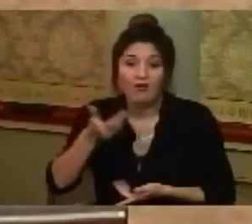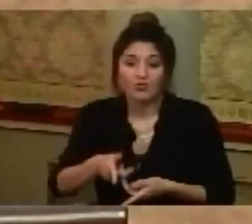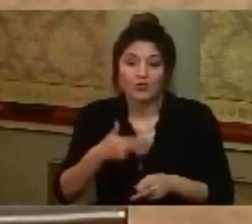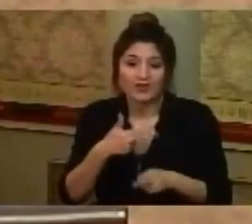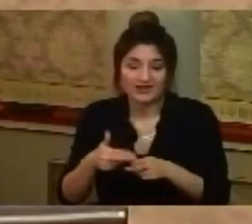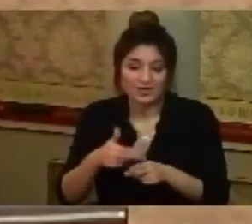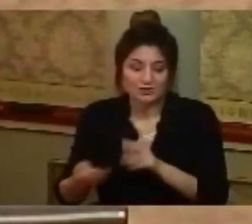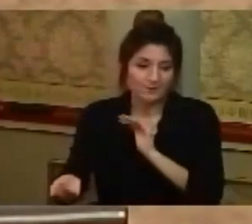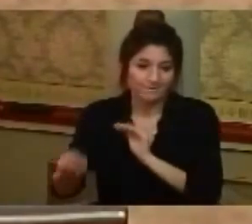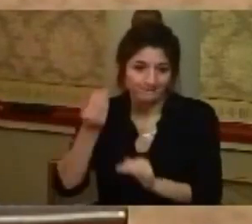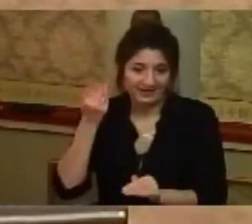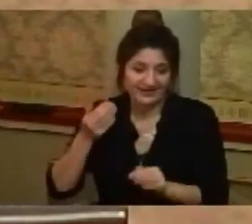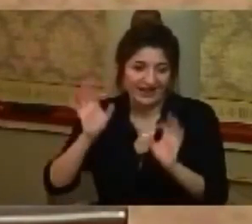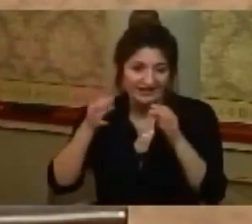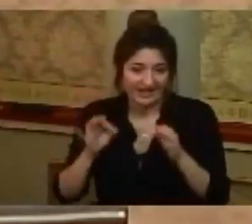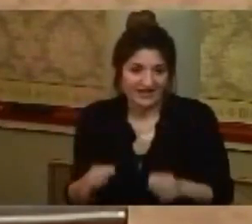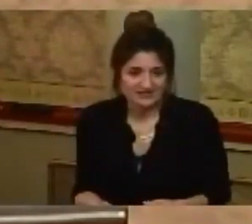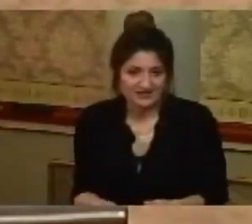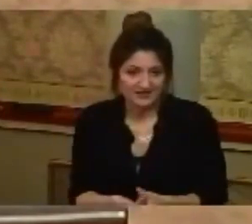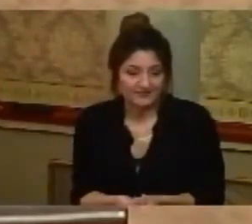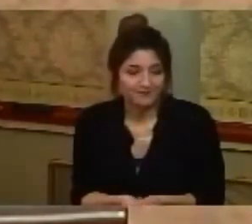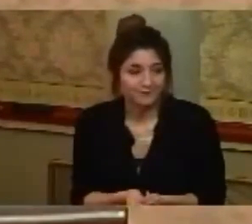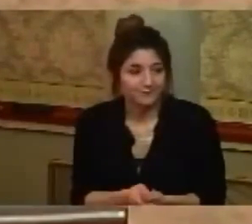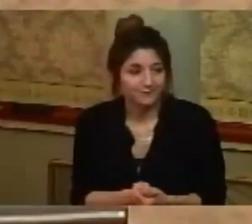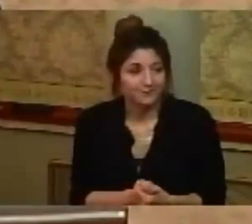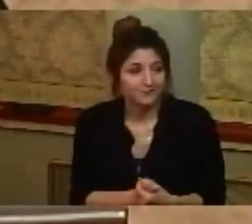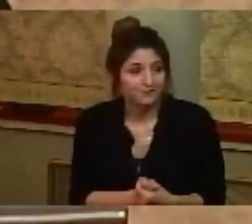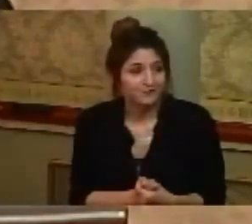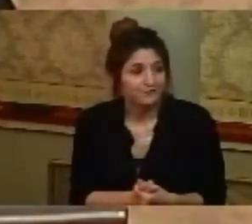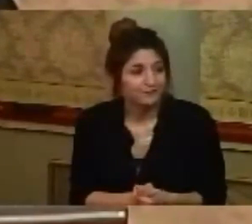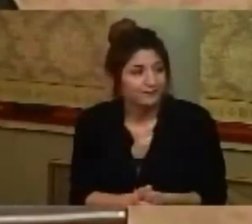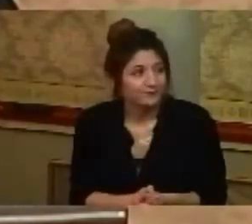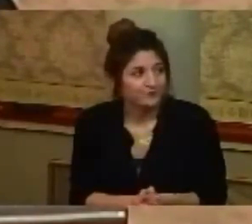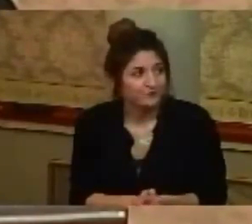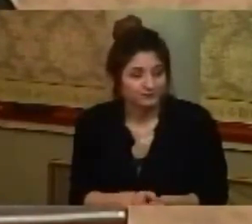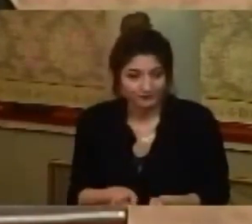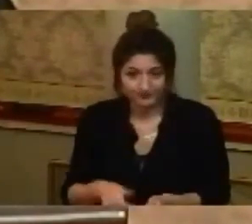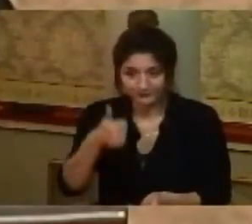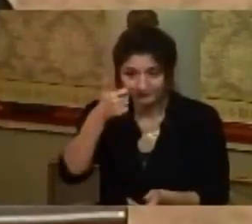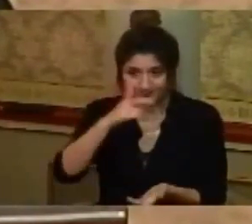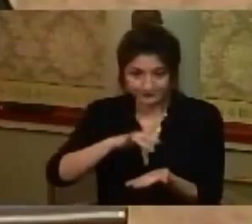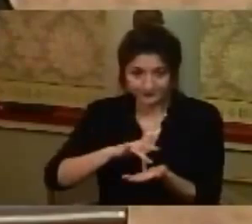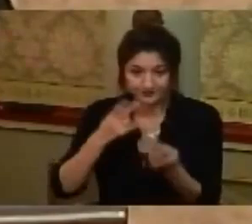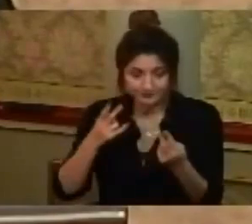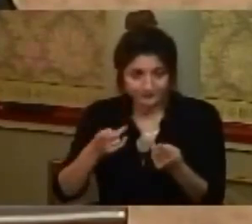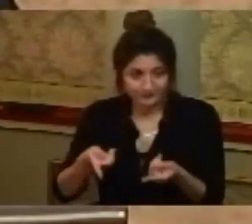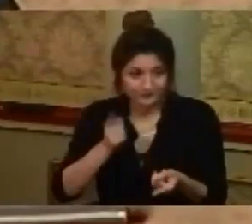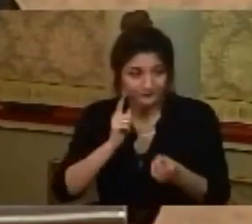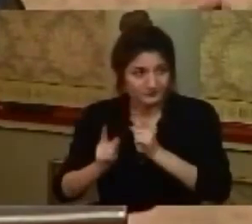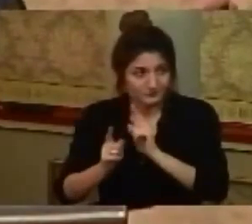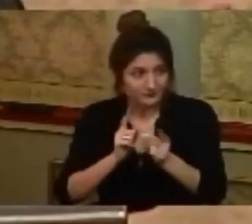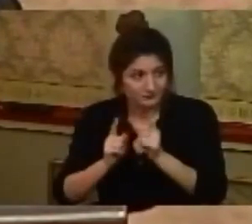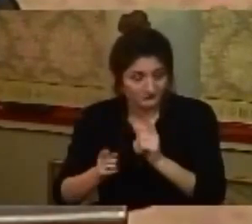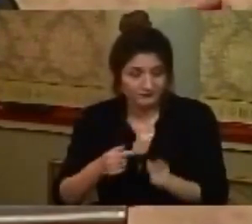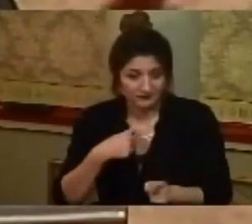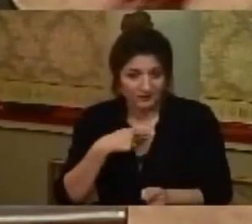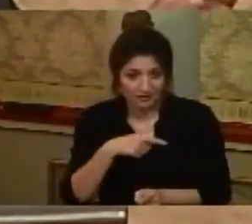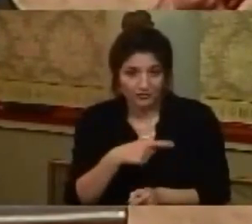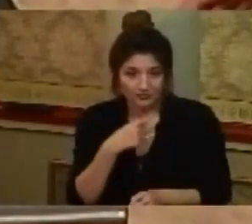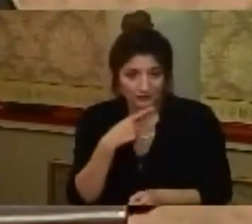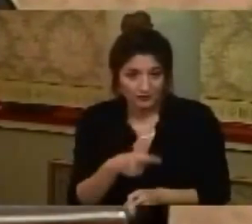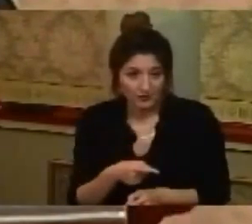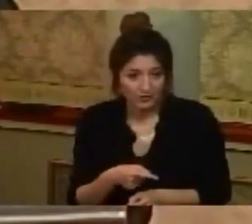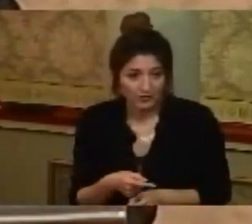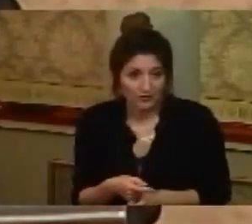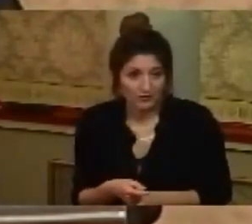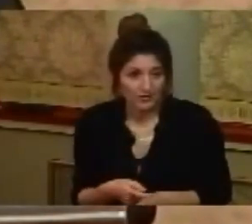probiti. Konačno puni profil. Prioriteti prometni Ja što sam rekao, stojim kod toga, ispričat ću se ako sam krivo rekao.